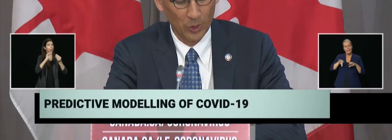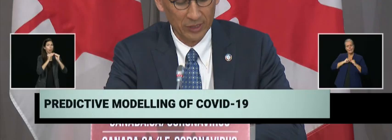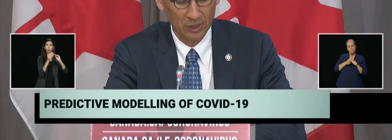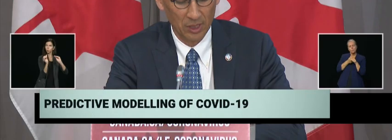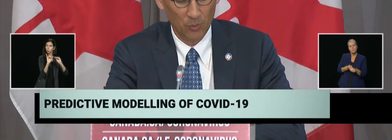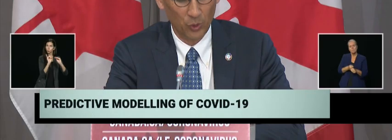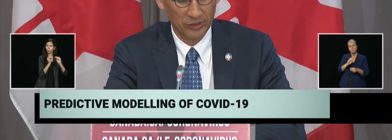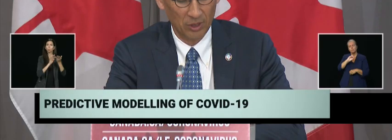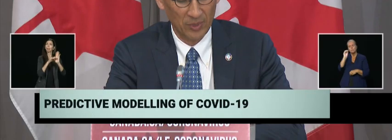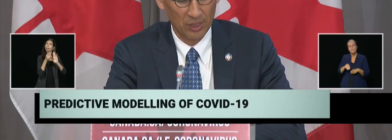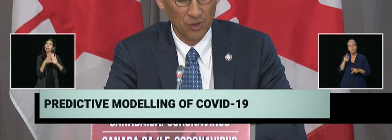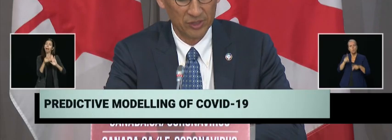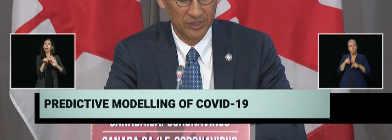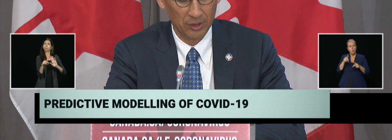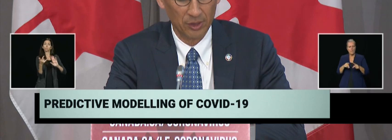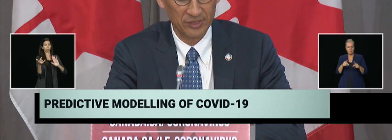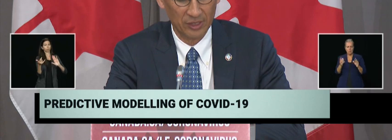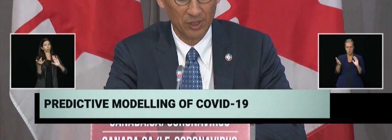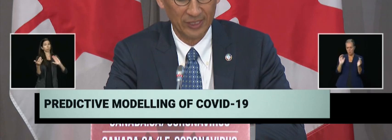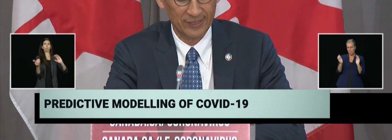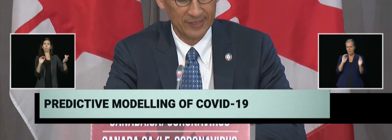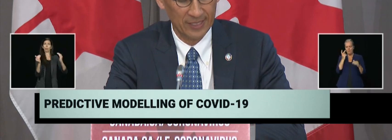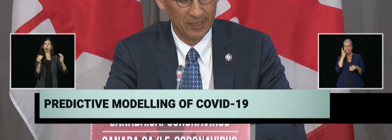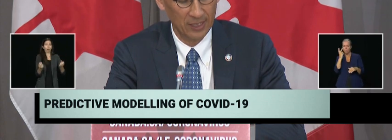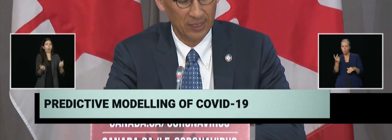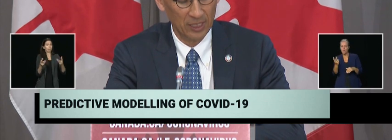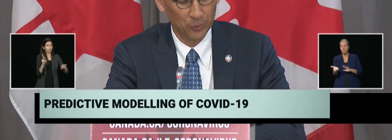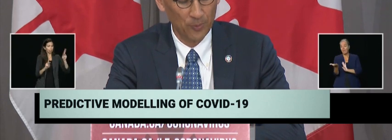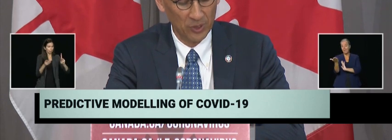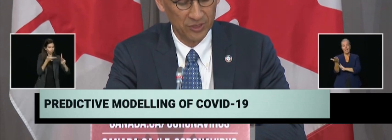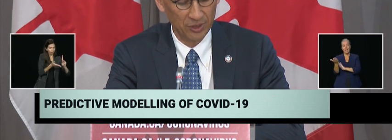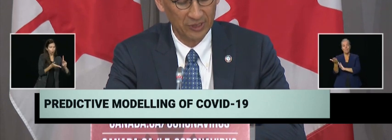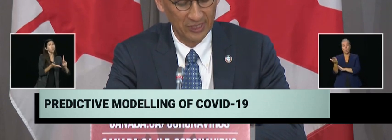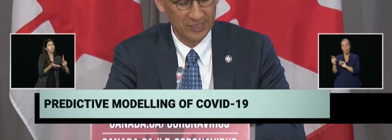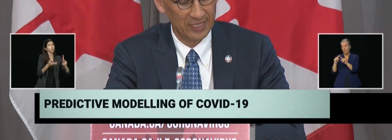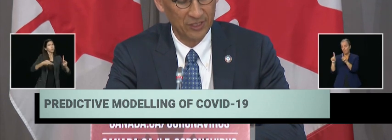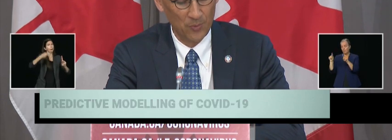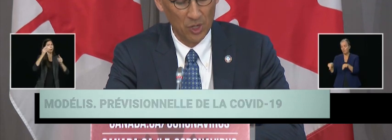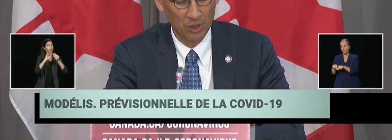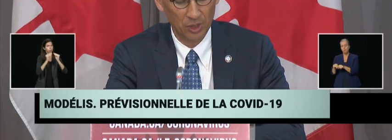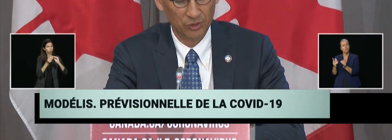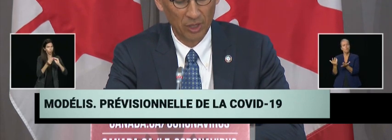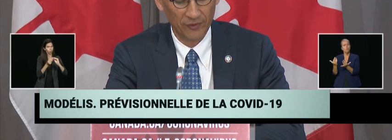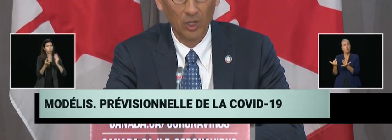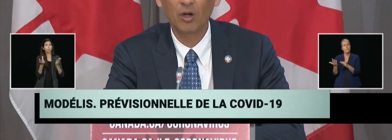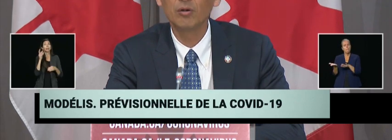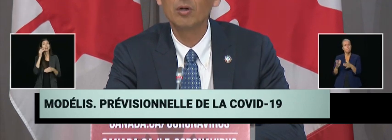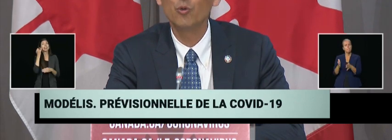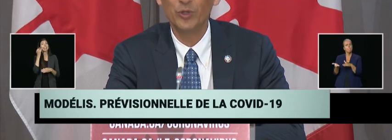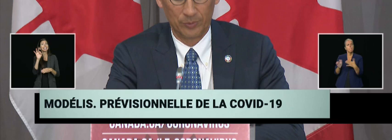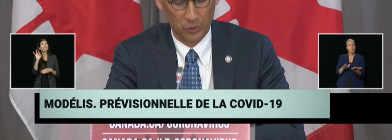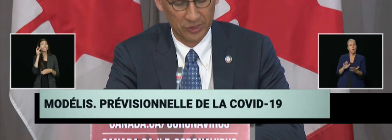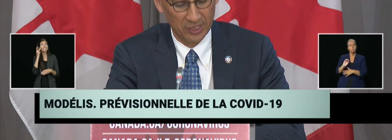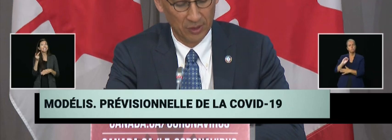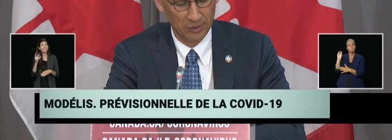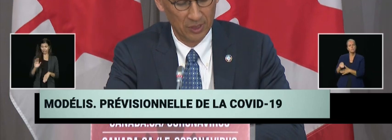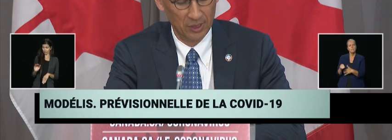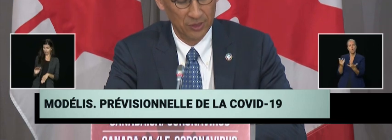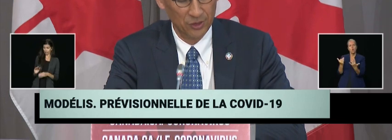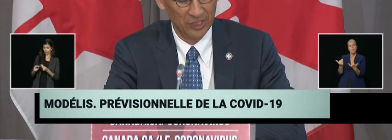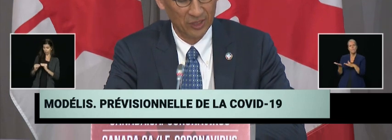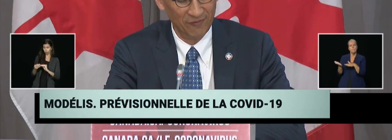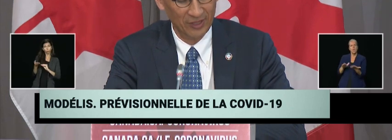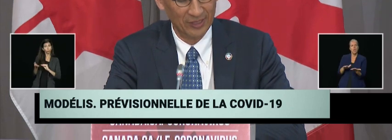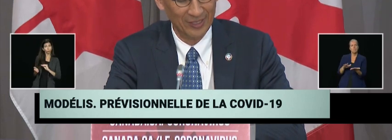boîtes à droite, boîtes en bas concernant les décès, la proportion des décès demeure d'environ 8 %,